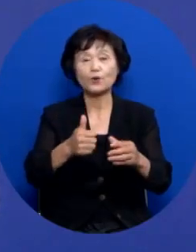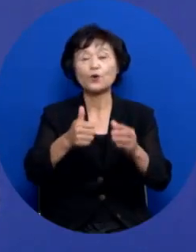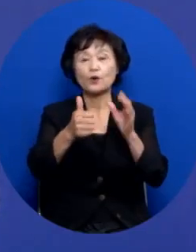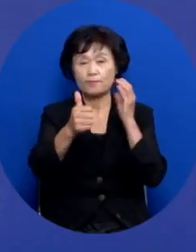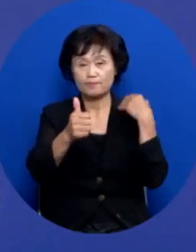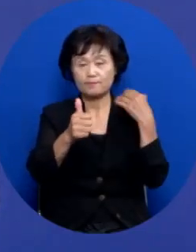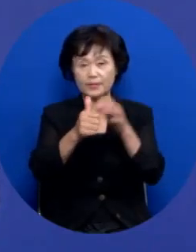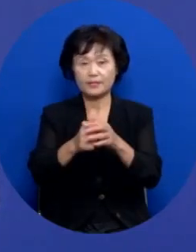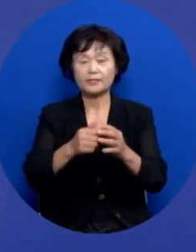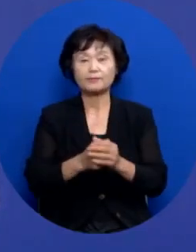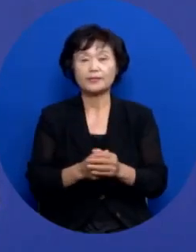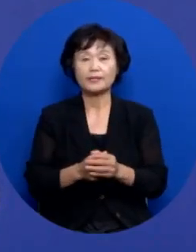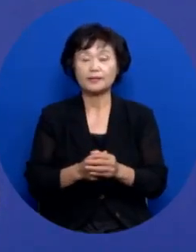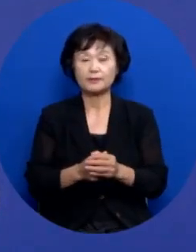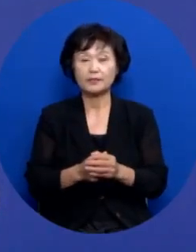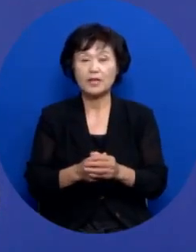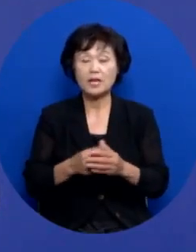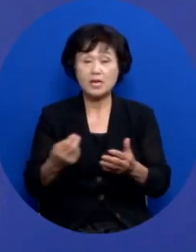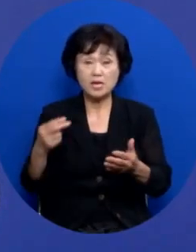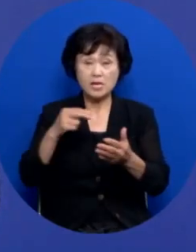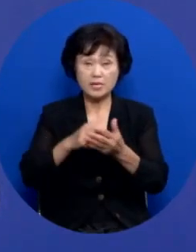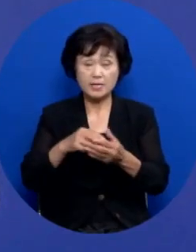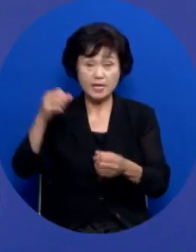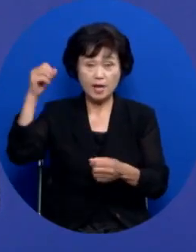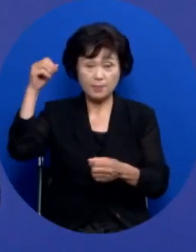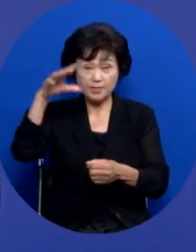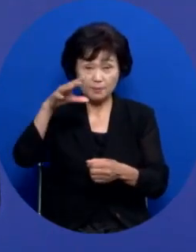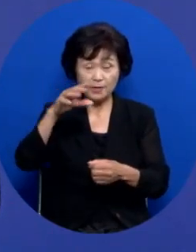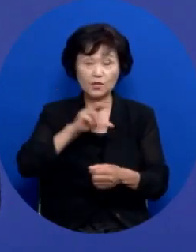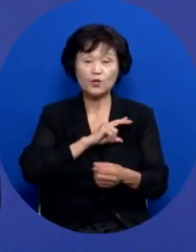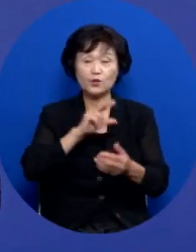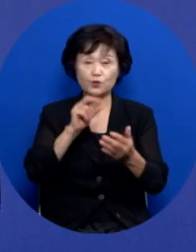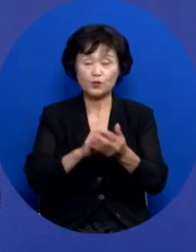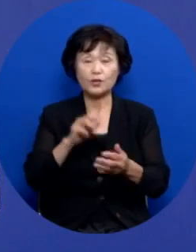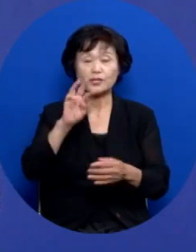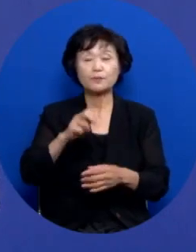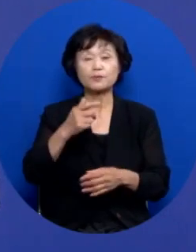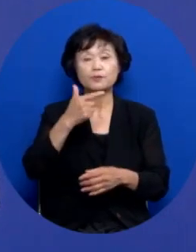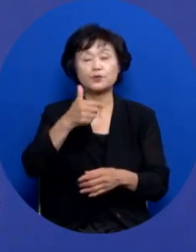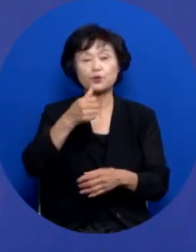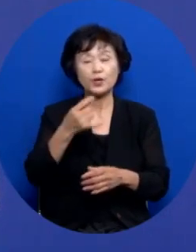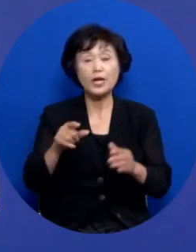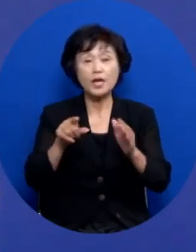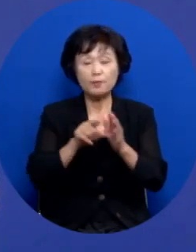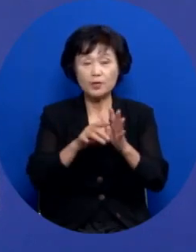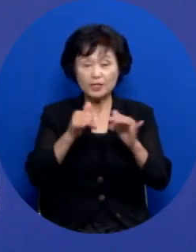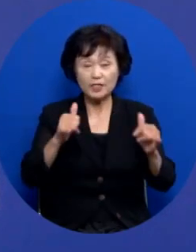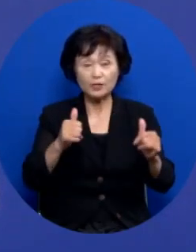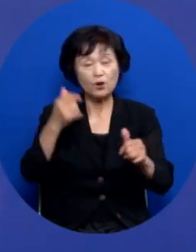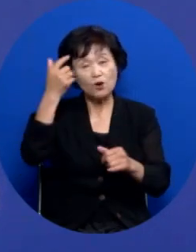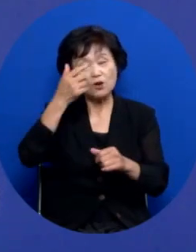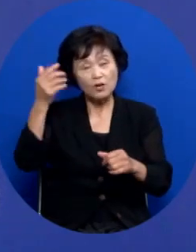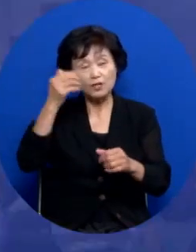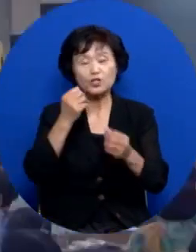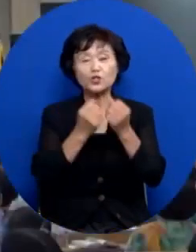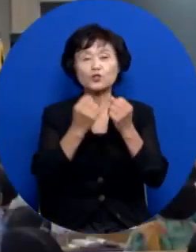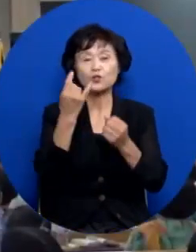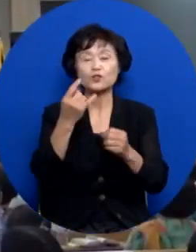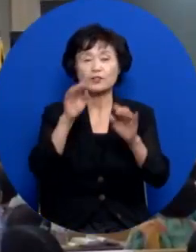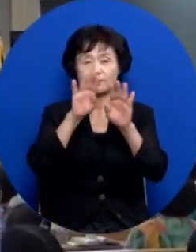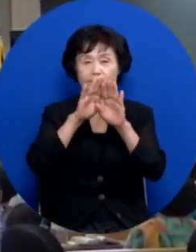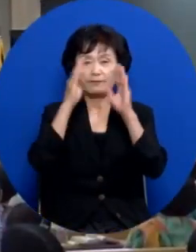기독교대한감리회 서울연회가 일어나 빛을 발하자를 주제로 제36회 평신도 영성 수련회를 개최했습니다